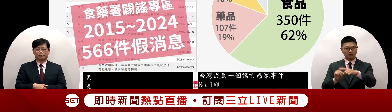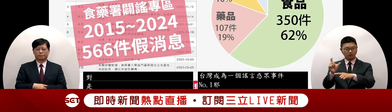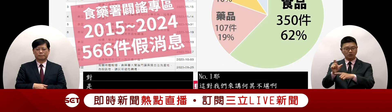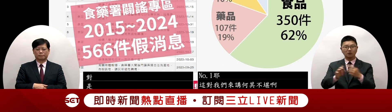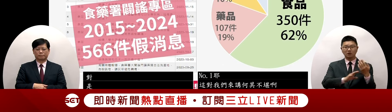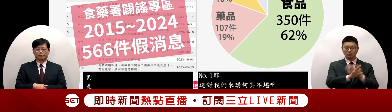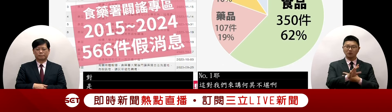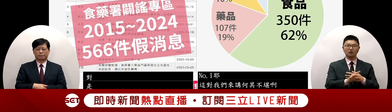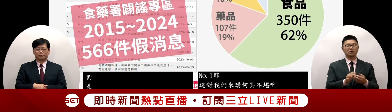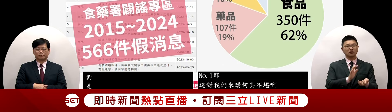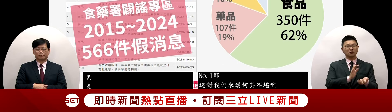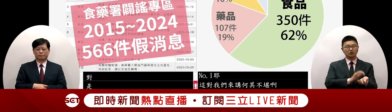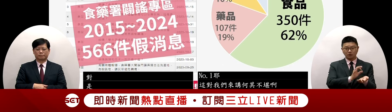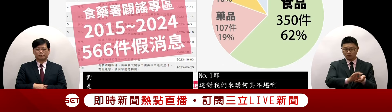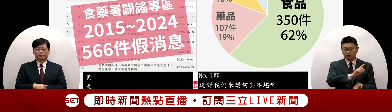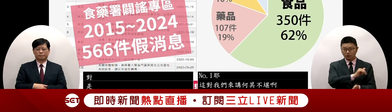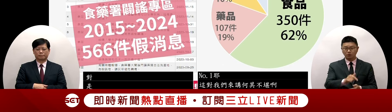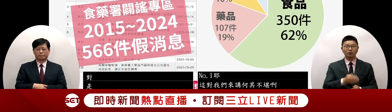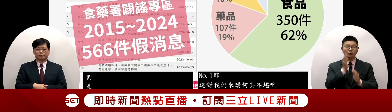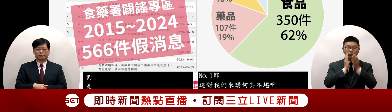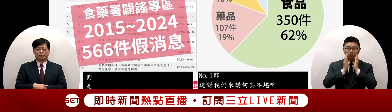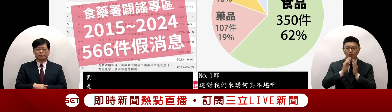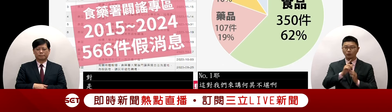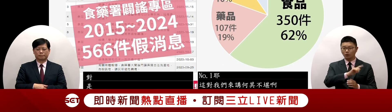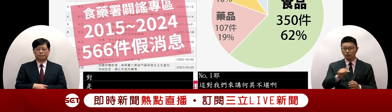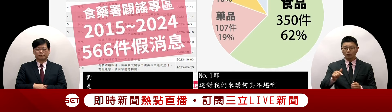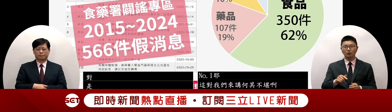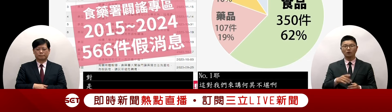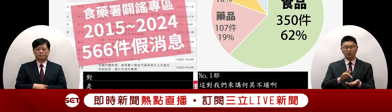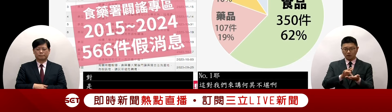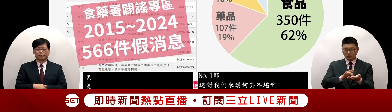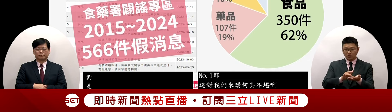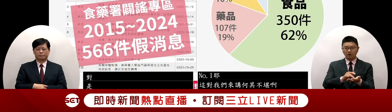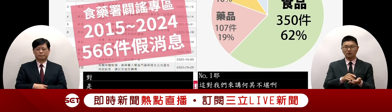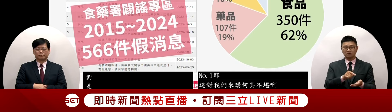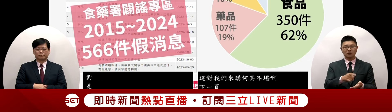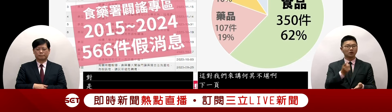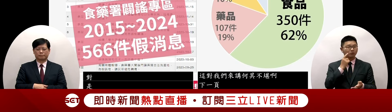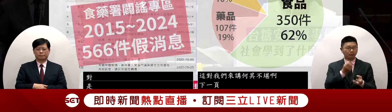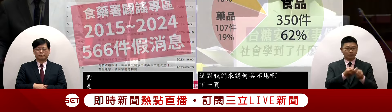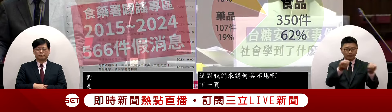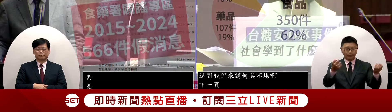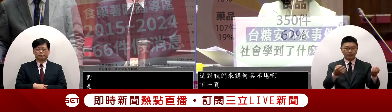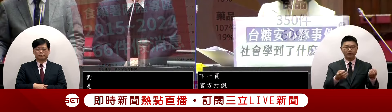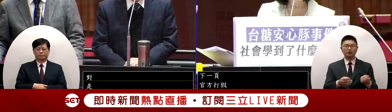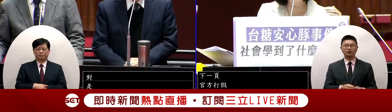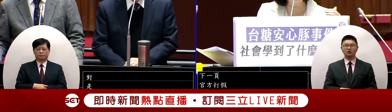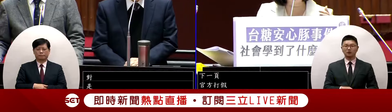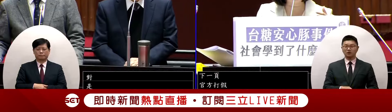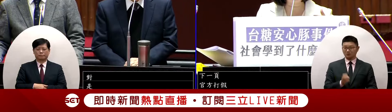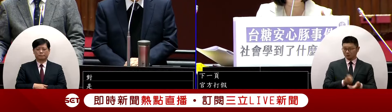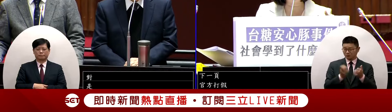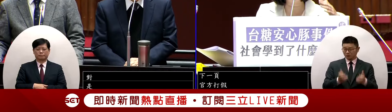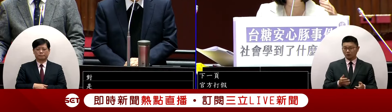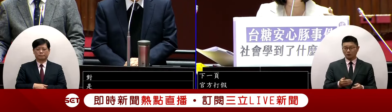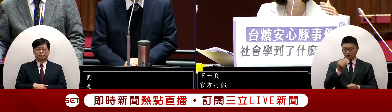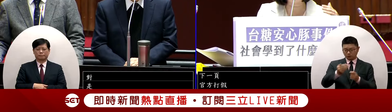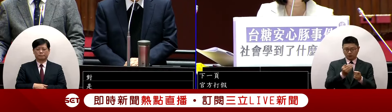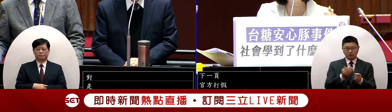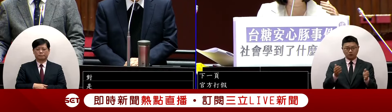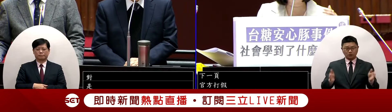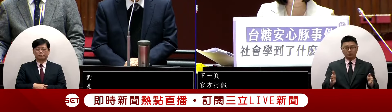其他有医疗器材的假消息、化妆品的假消息跟药品的假消息，非常的严重。9年来